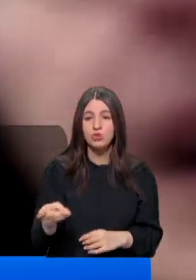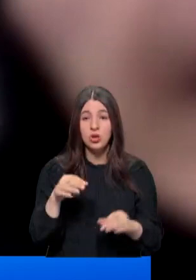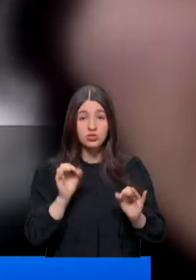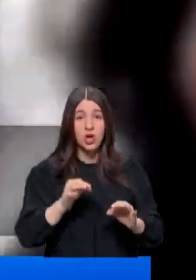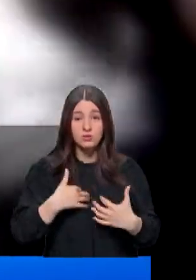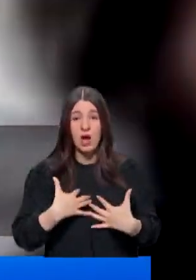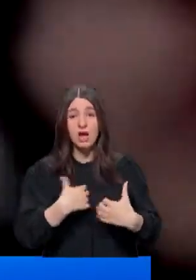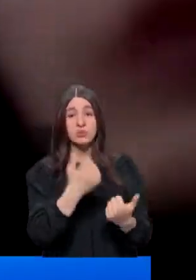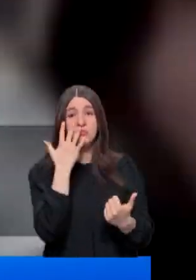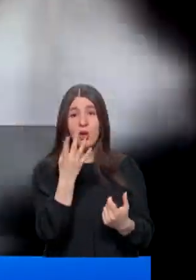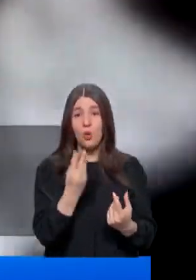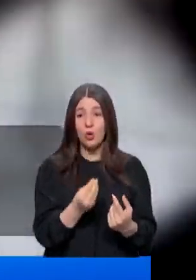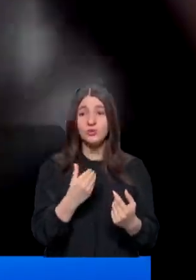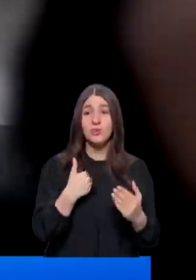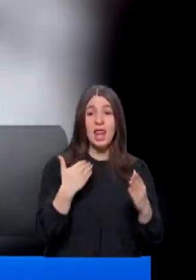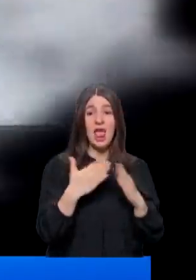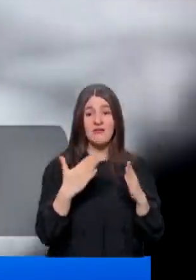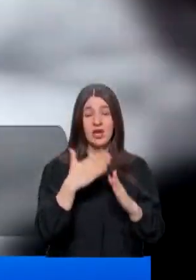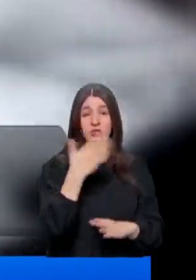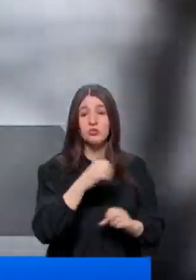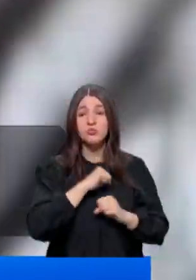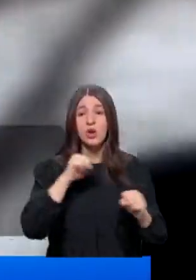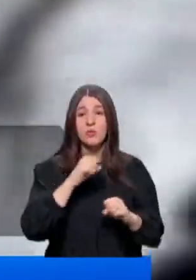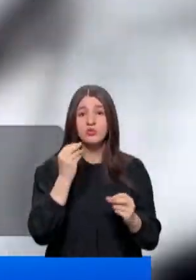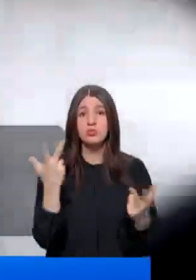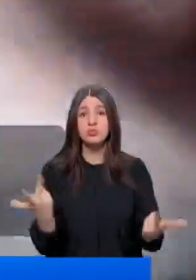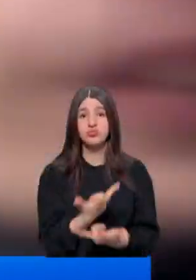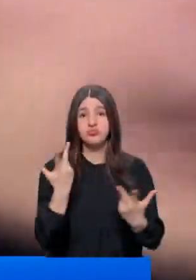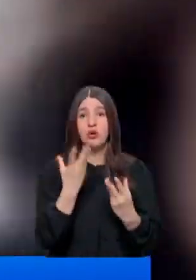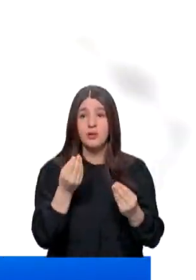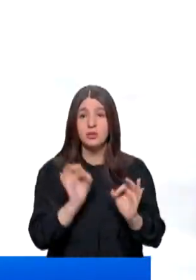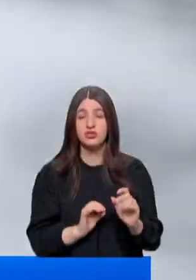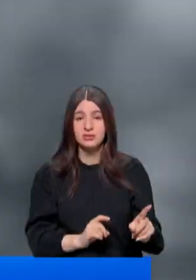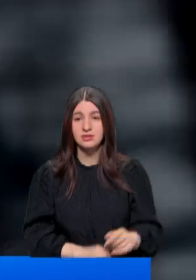Şu an tahliyemiz belli oldu. Eve gidiyoruz ve bombalar çok şiddetlendi.